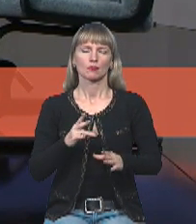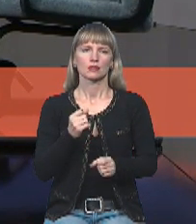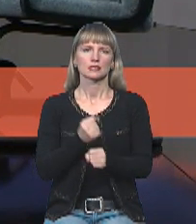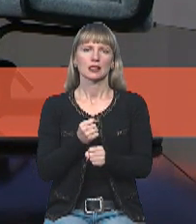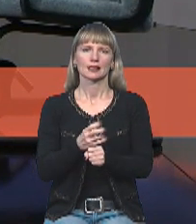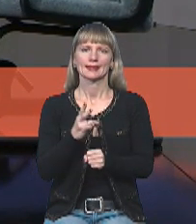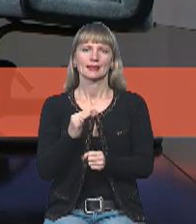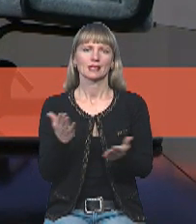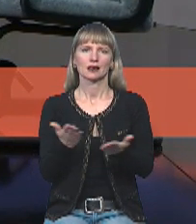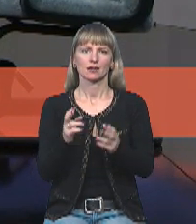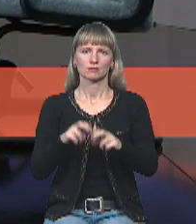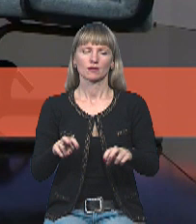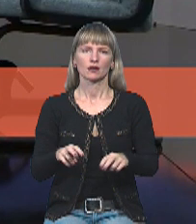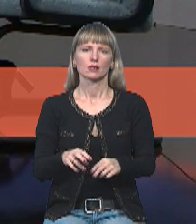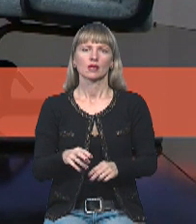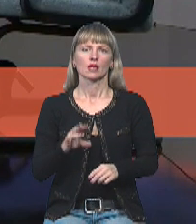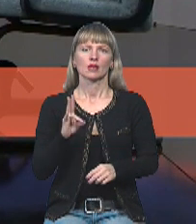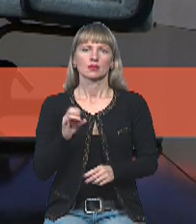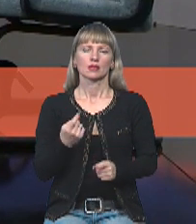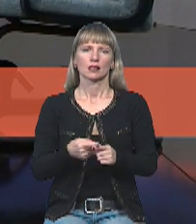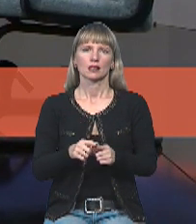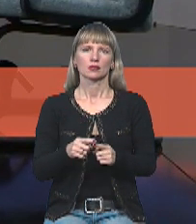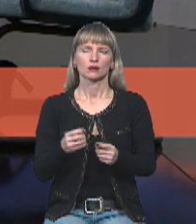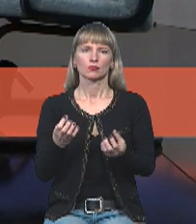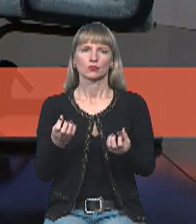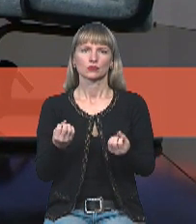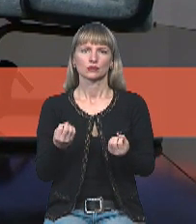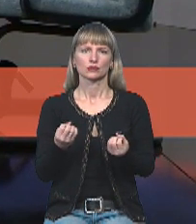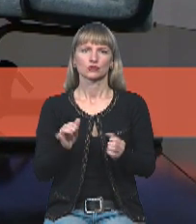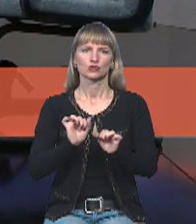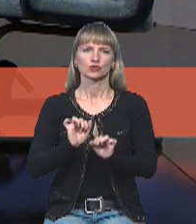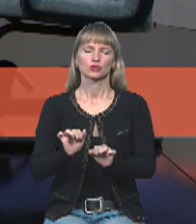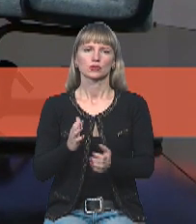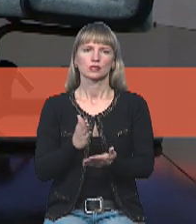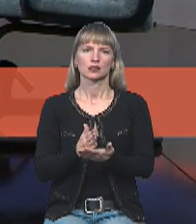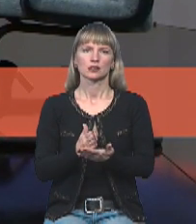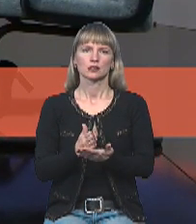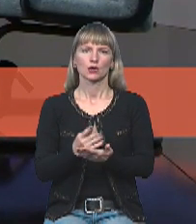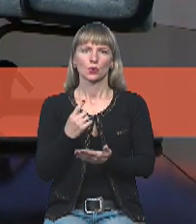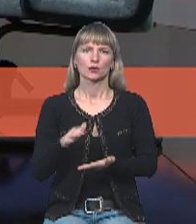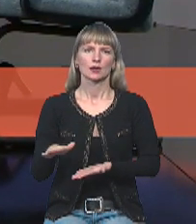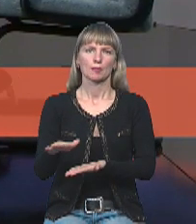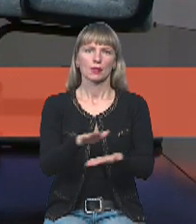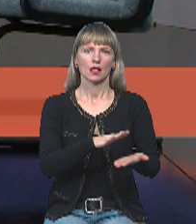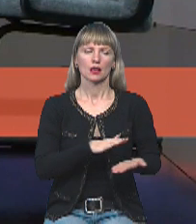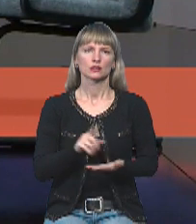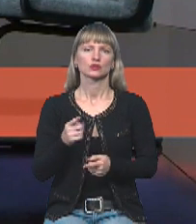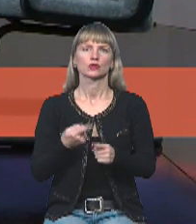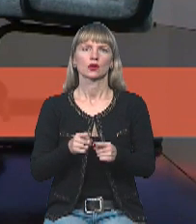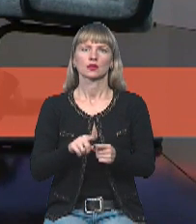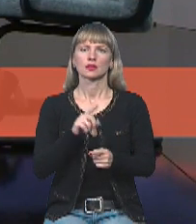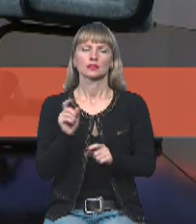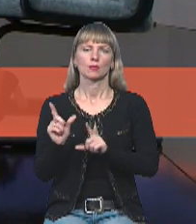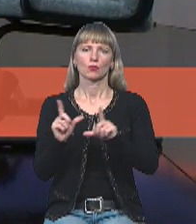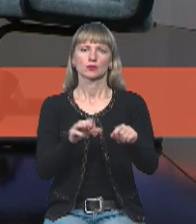жодних акцентів. На цьому ж гранитному щиті знаходиться і Просяна, наскільки я розумію. Звісно, це один пласт. Що це за поїздка